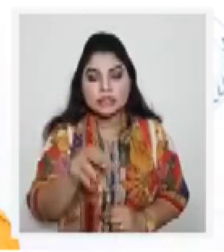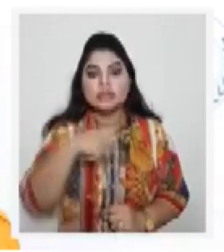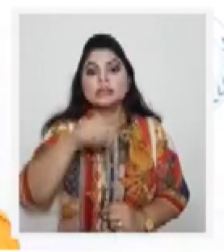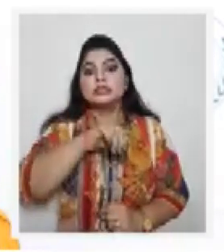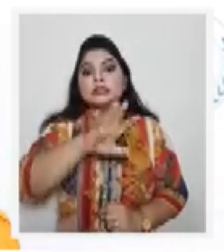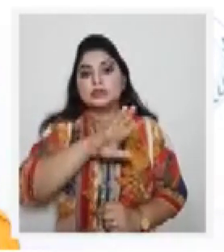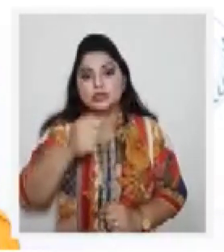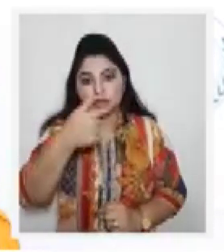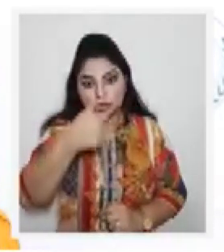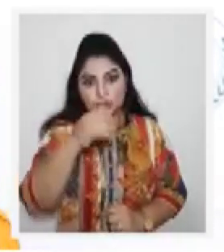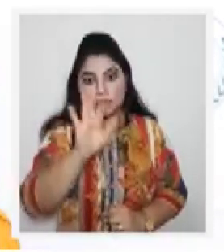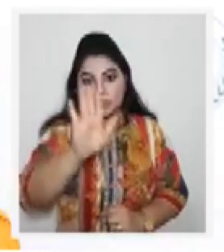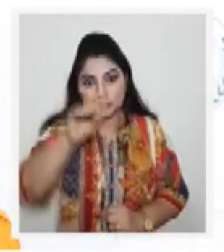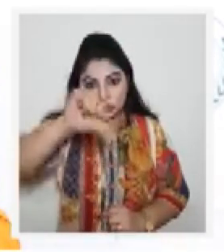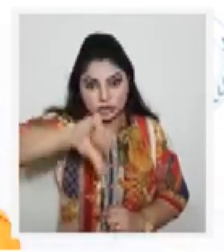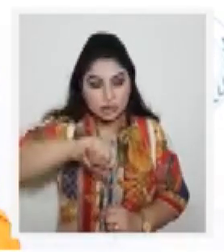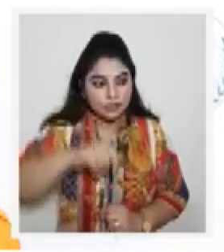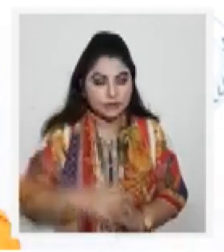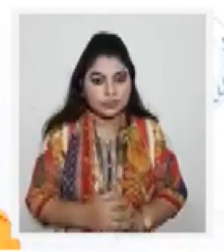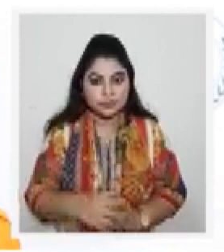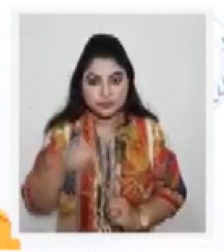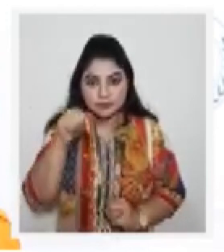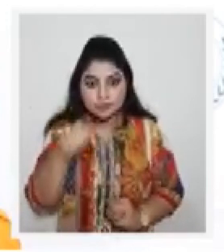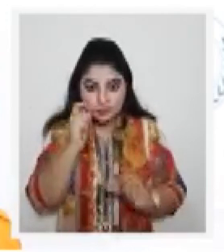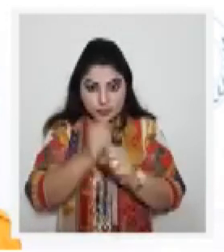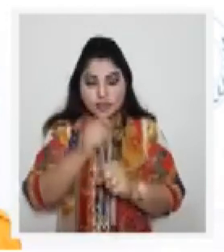নমুনা সংগ্রহ হয়েছে 24 ঘন্টায় 15,059টি